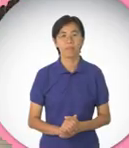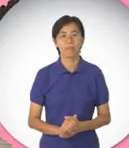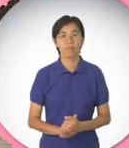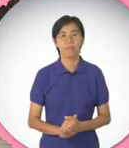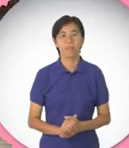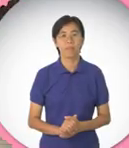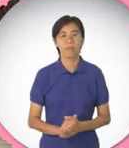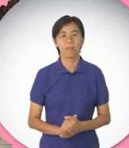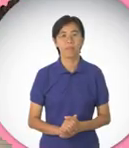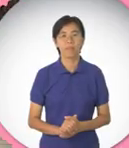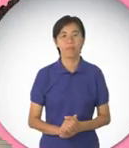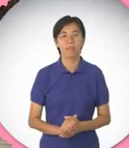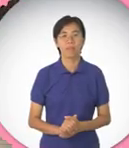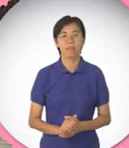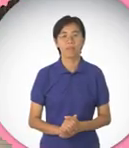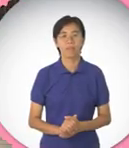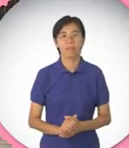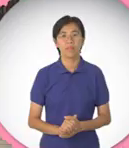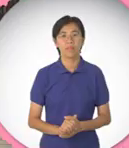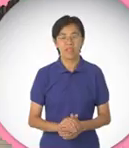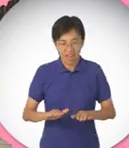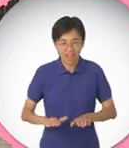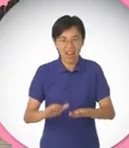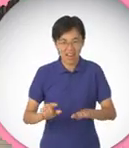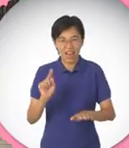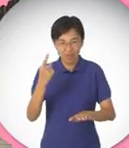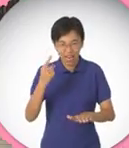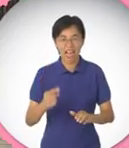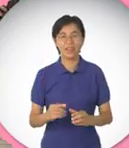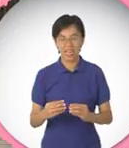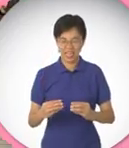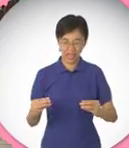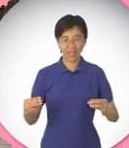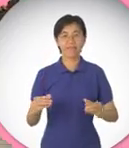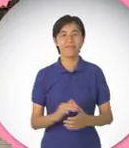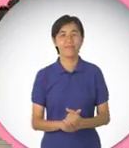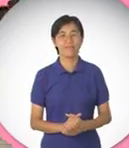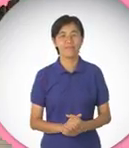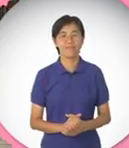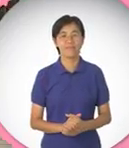ได้ไหมครับ นิดนึง ได้ครับ เราจะหดกลับมานิดหน่อยก็ไม่เป็นไร